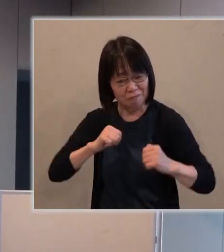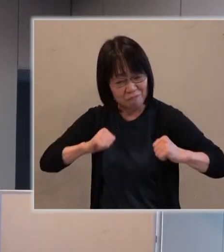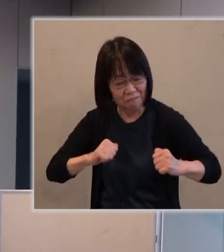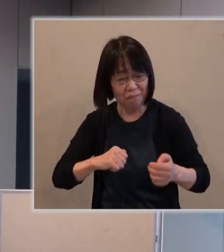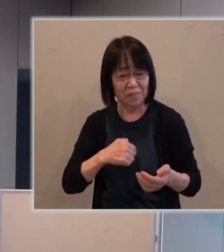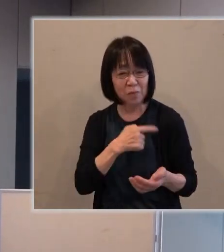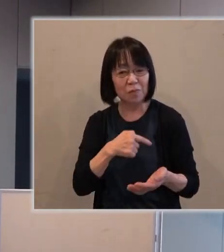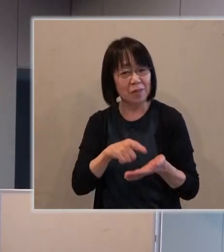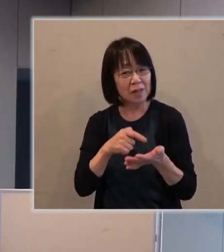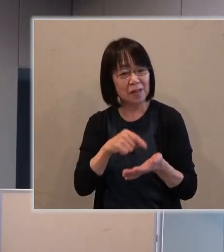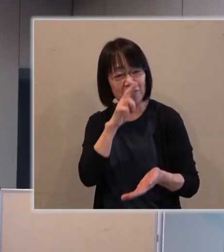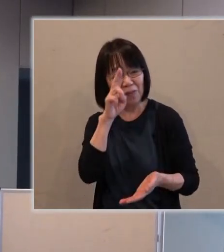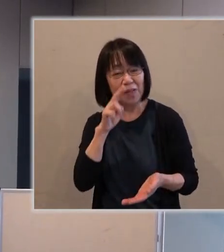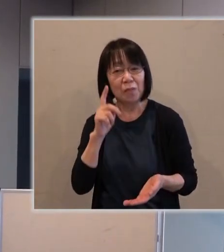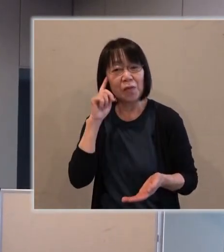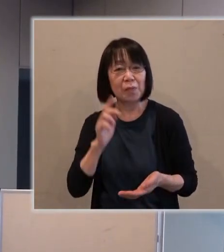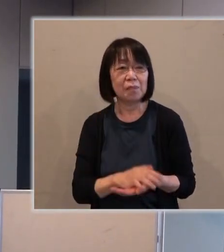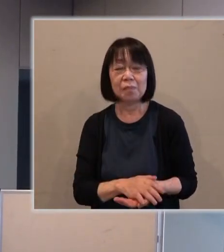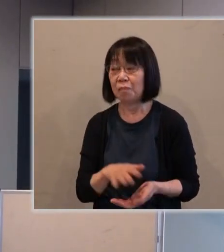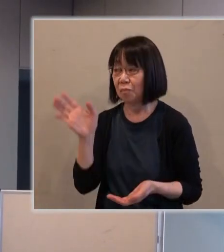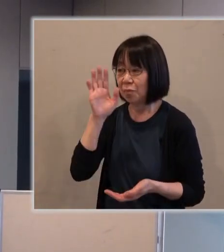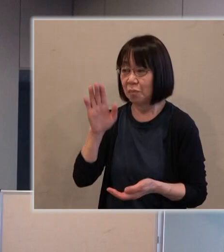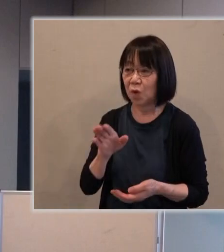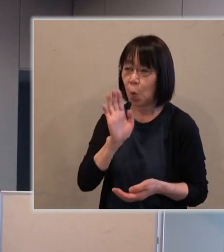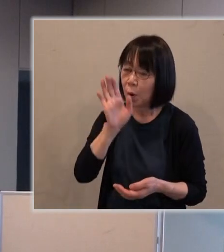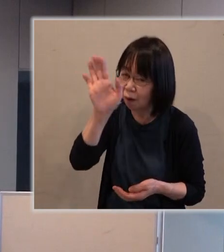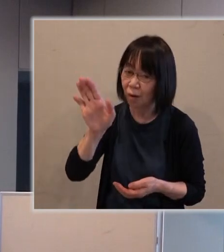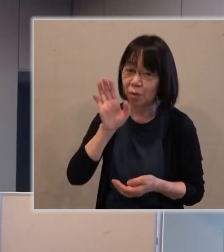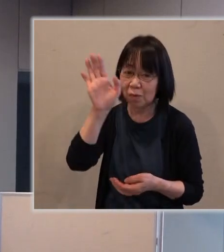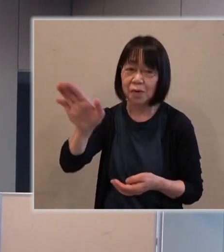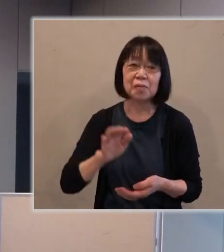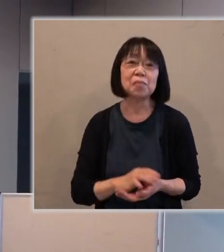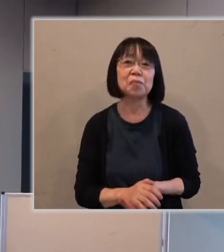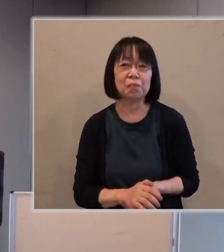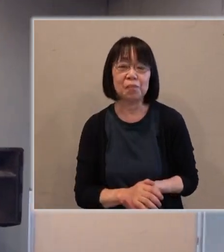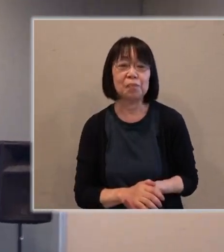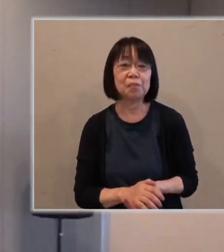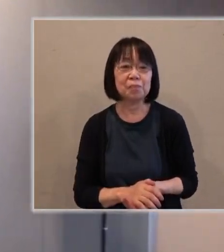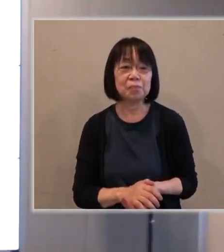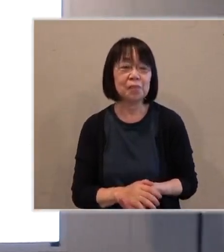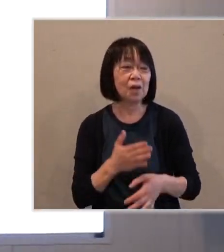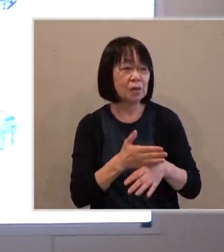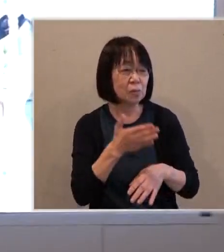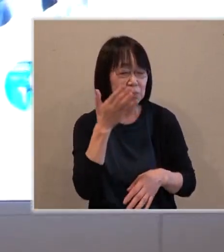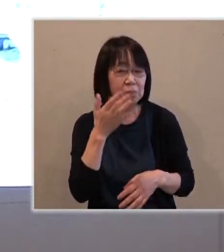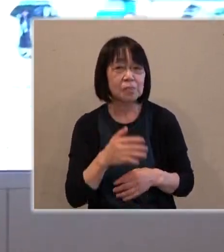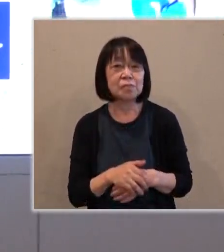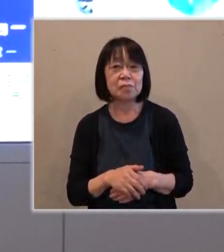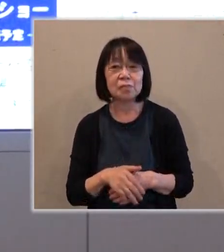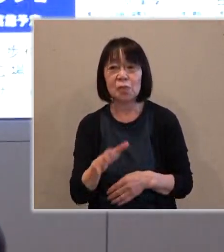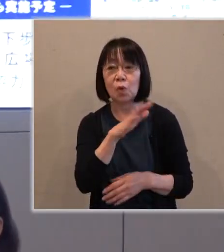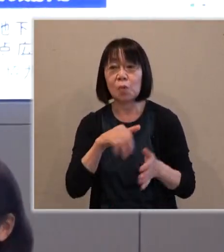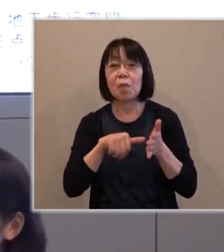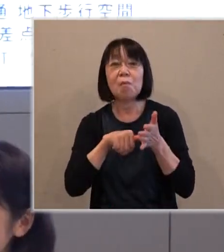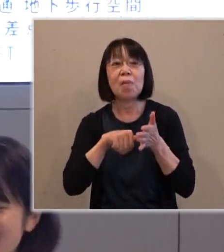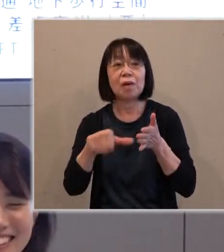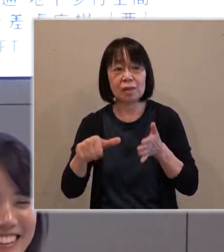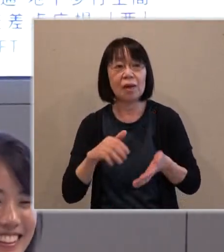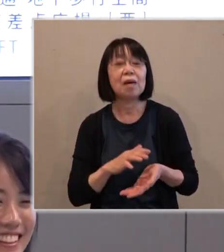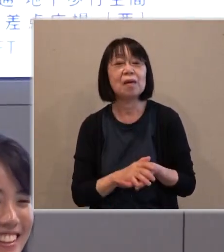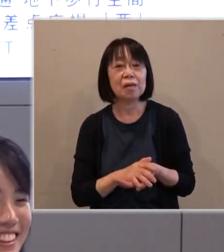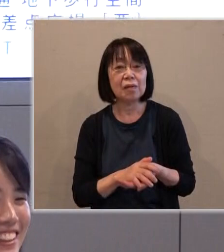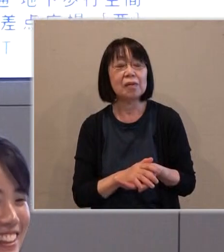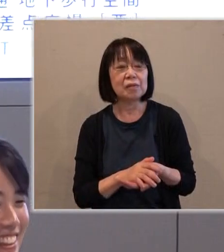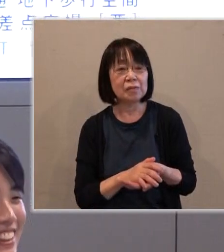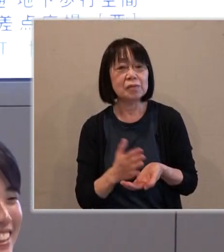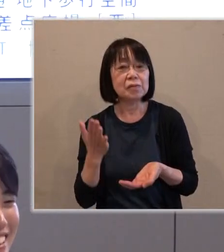で、これからこれから全然これからです、 はい、ありがとうございます。 はい、 はい、というところで、こういったメンバーで、先ほどのピッチにも時々話を